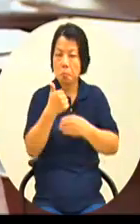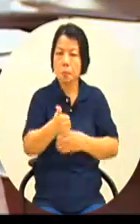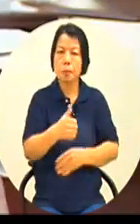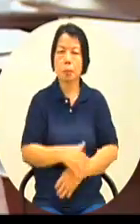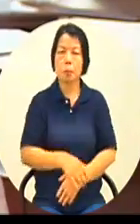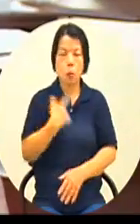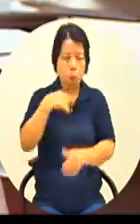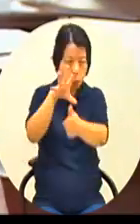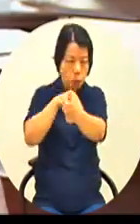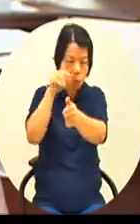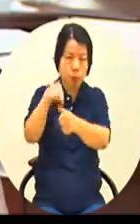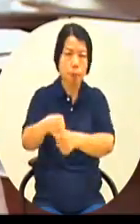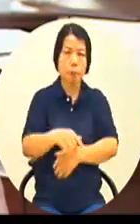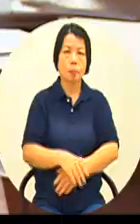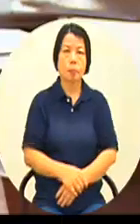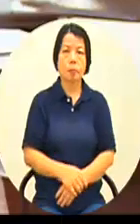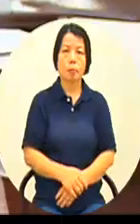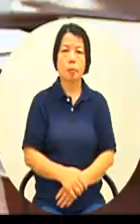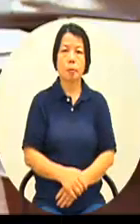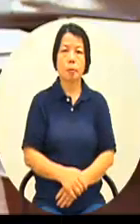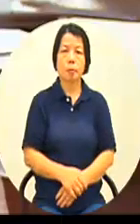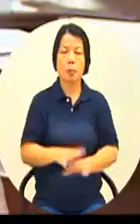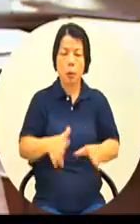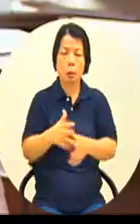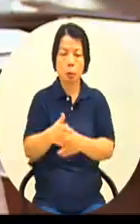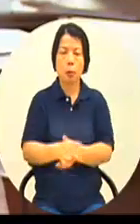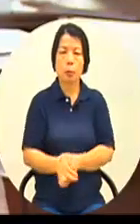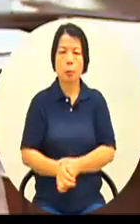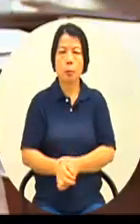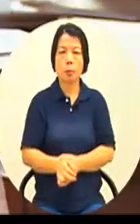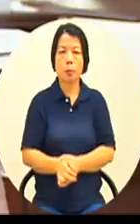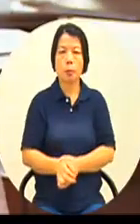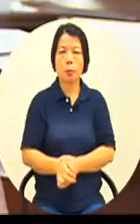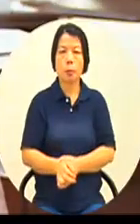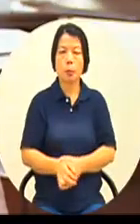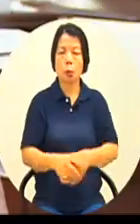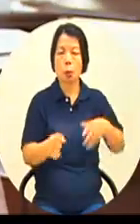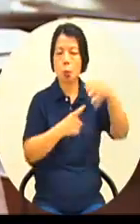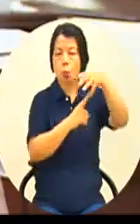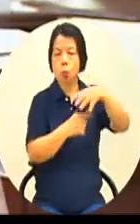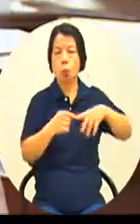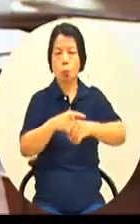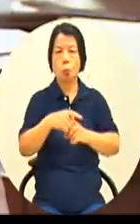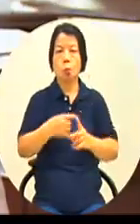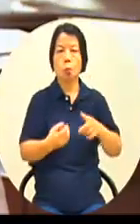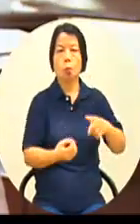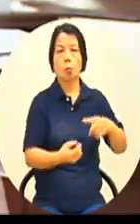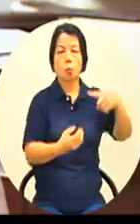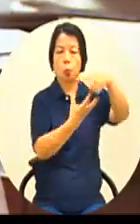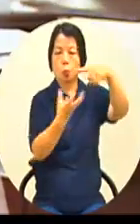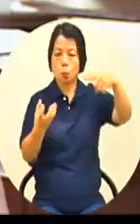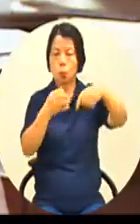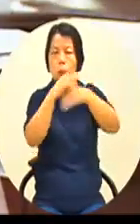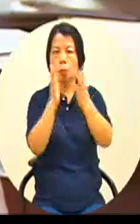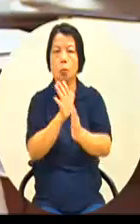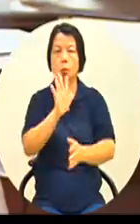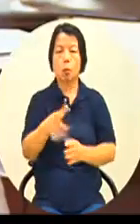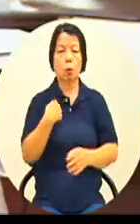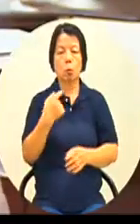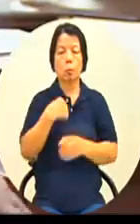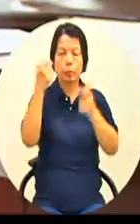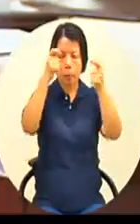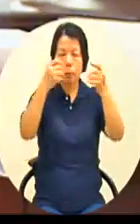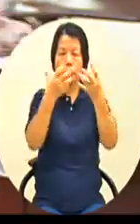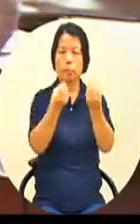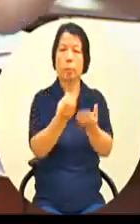佚佗嘛，是因为空中的电线污染。咱也较新型无尔嘛，哦对不对？因规个蜘蛛丝嘛，蜘蛛网啊嘛，对不对？咱也无，咱也较新